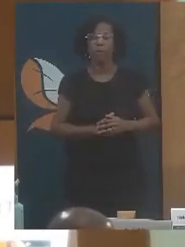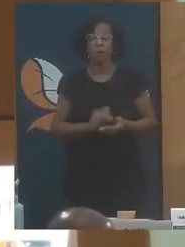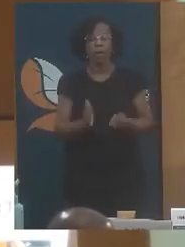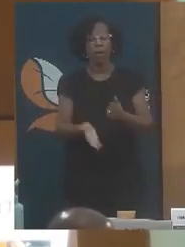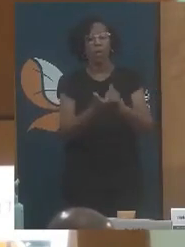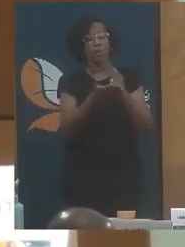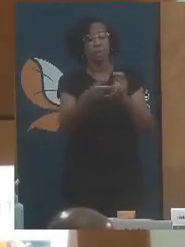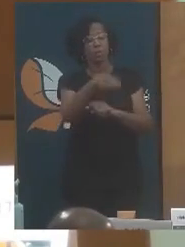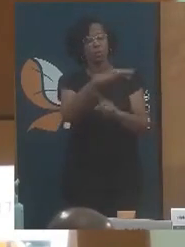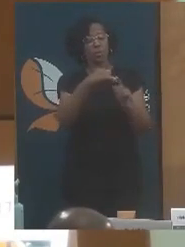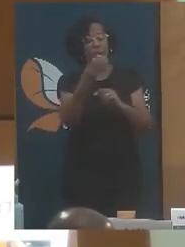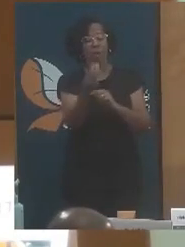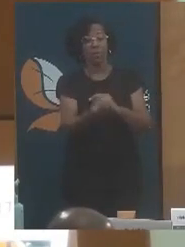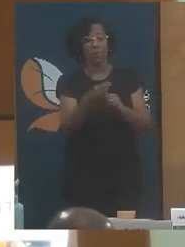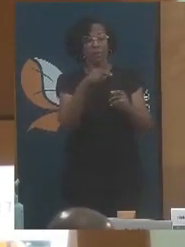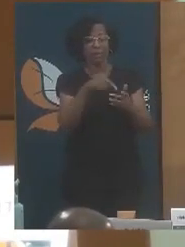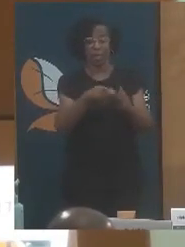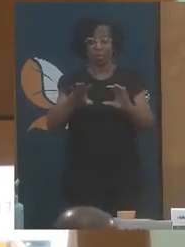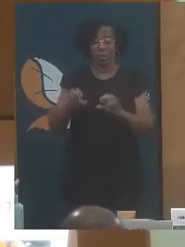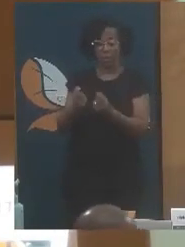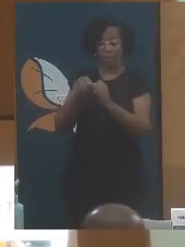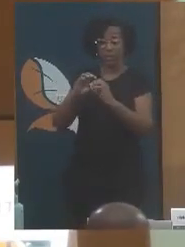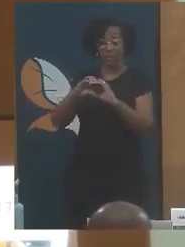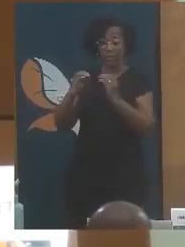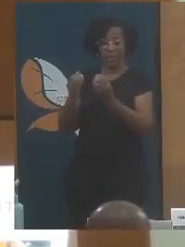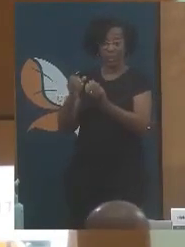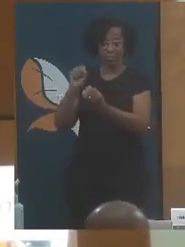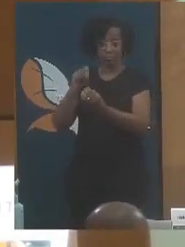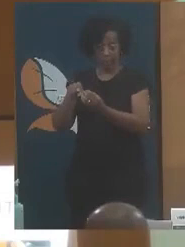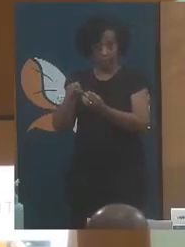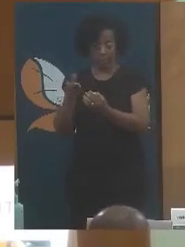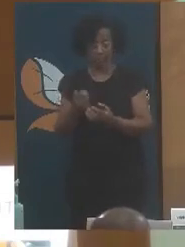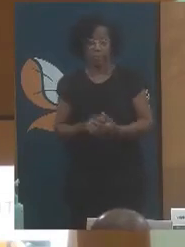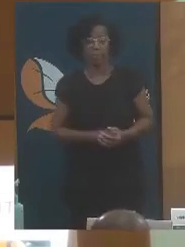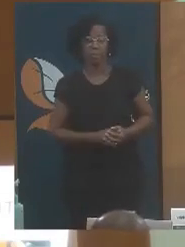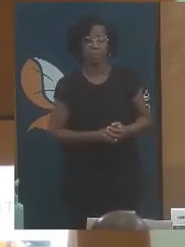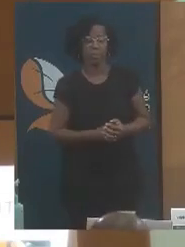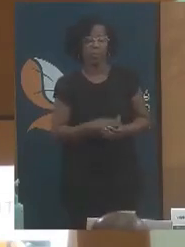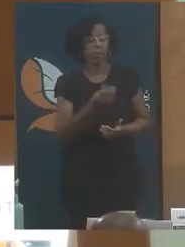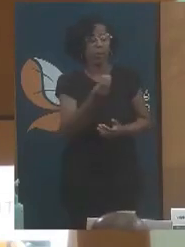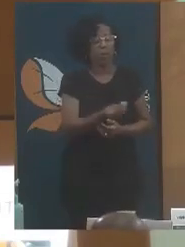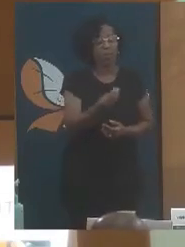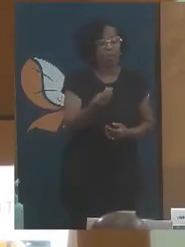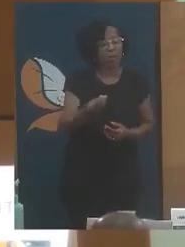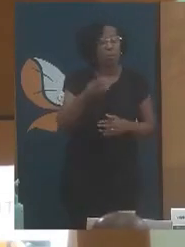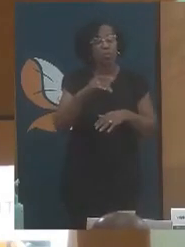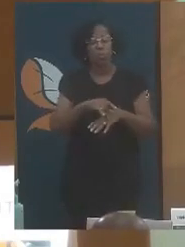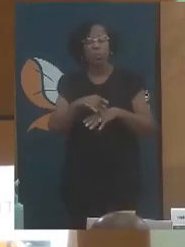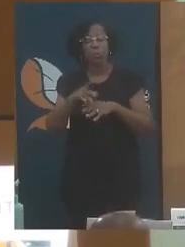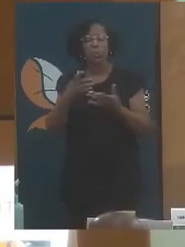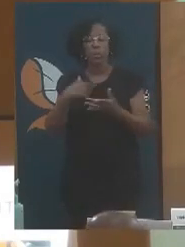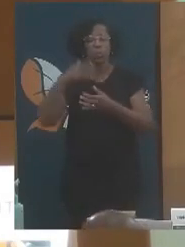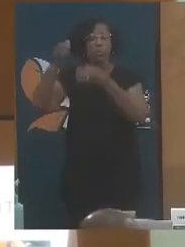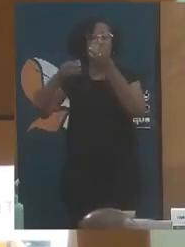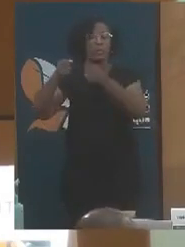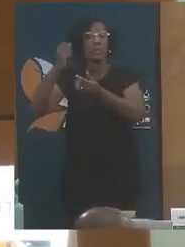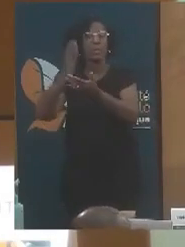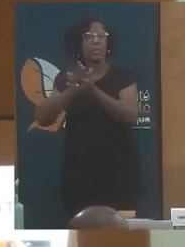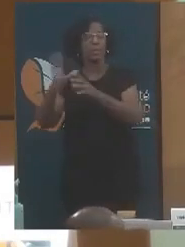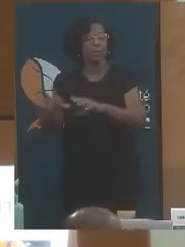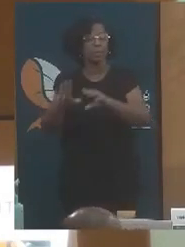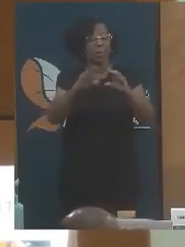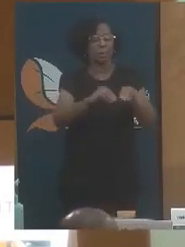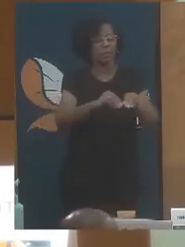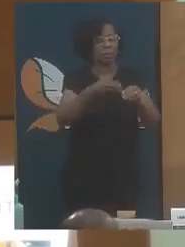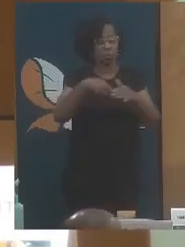est une compétence fondamentale de notre collectivité. Des enfants qui ont été placés par la justice sous la responsabilité de la